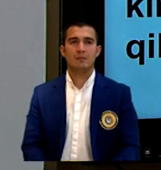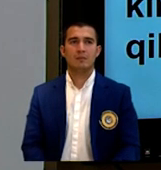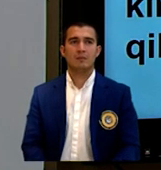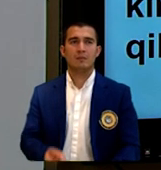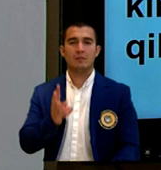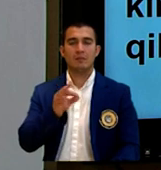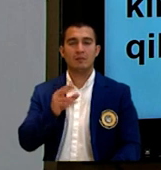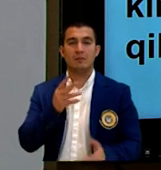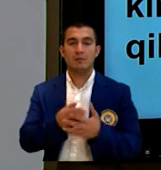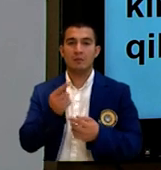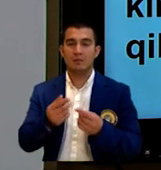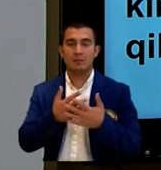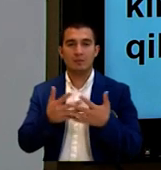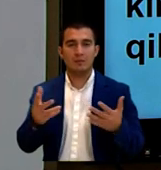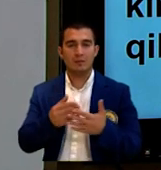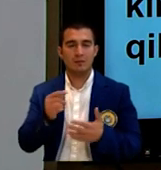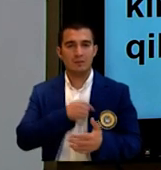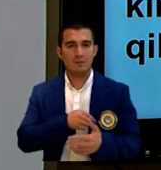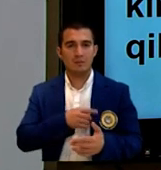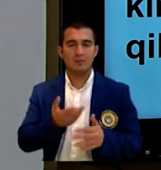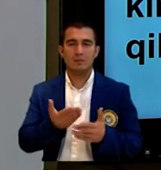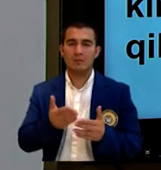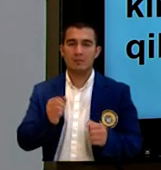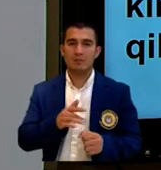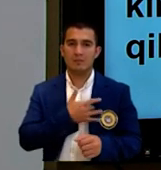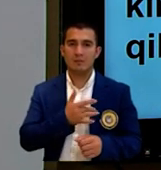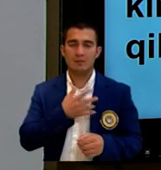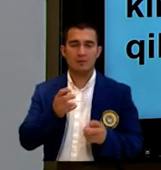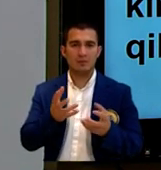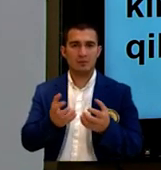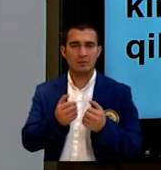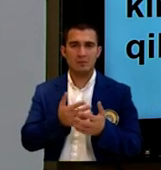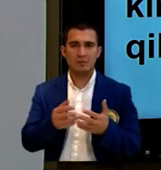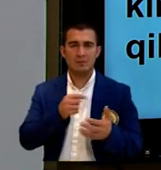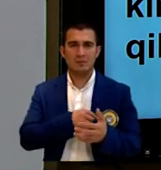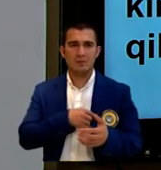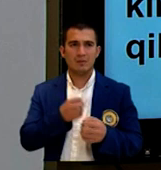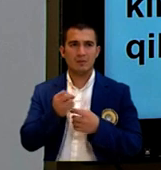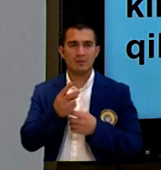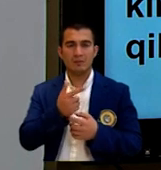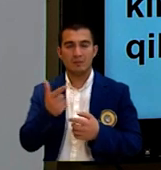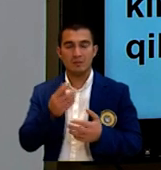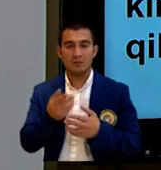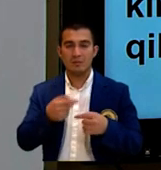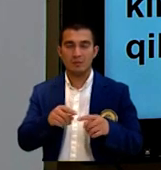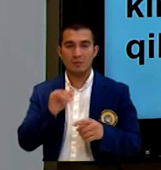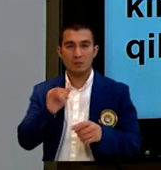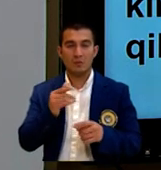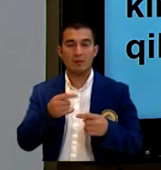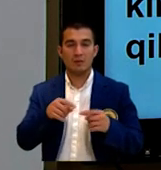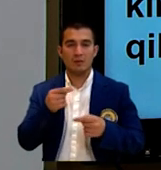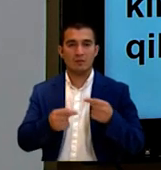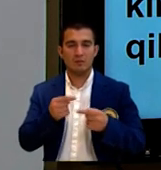Modda miqdori molekulyar massa. Ixtiyoriy olingan moddaning miqdori 12 gram uglerod miqdori bilan